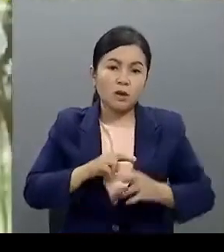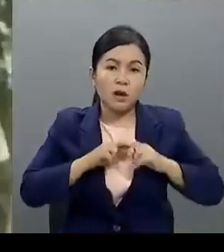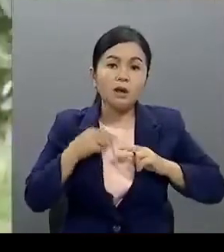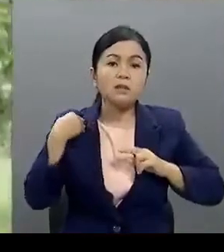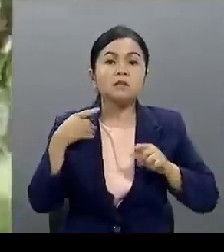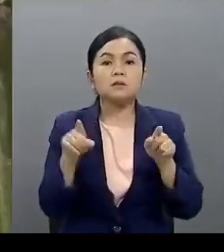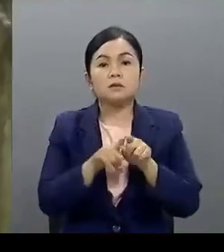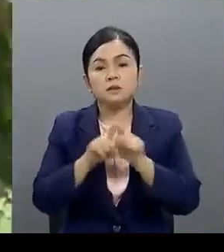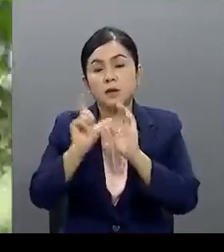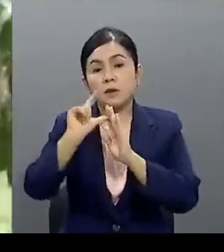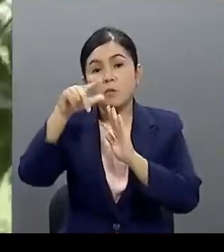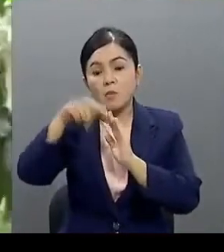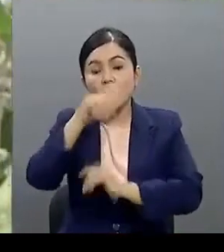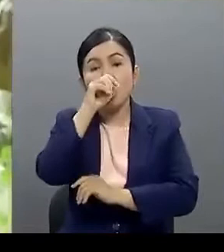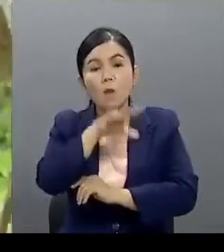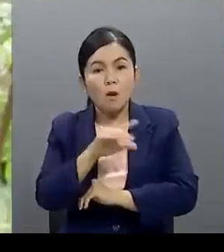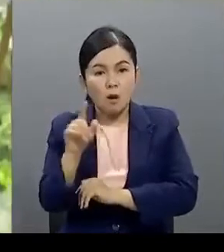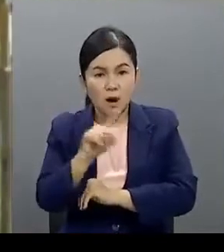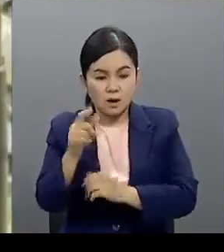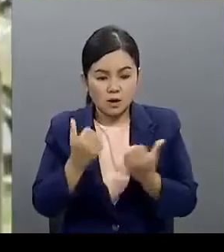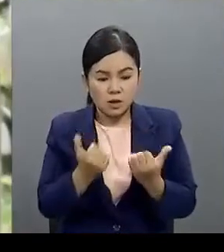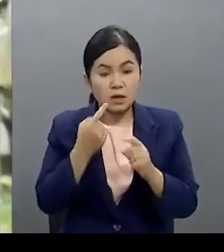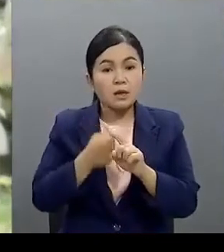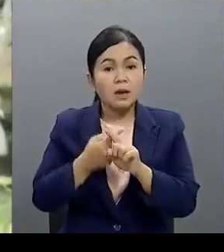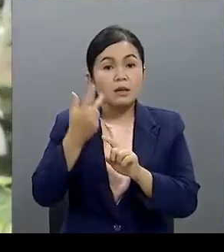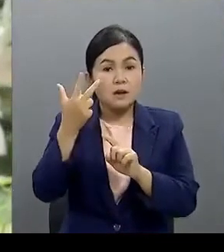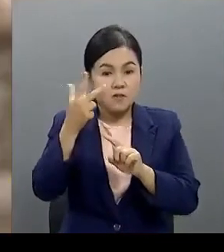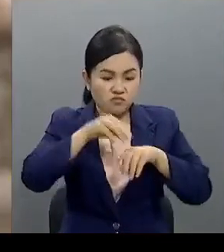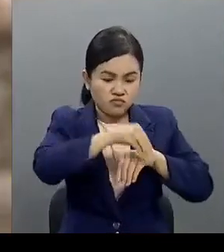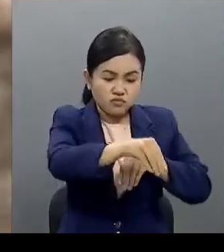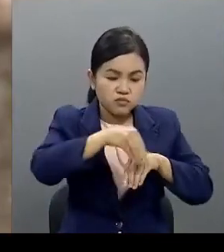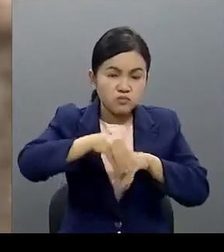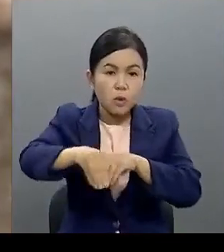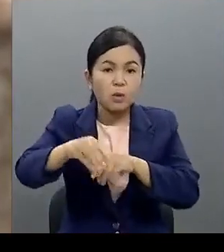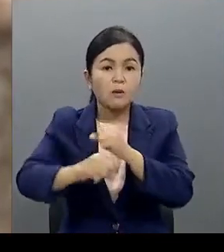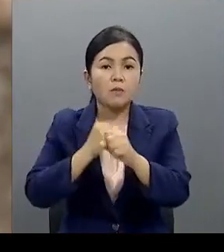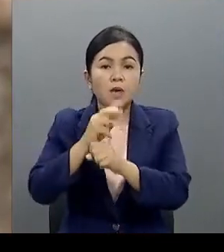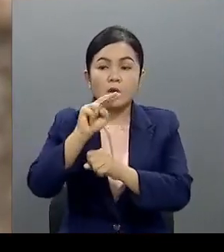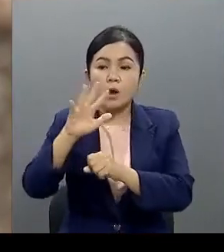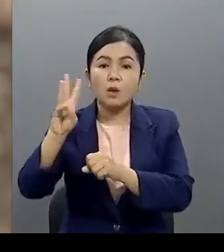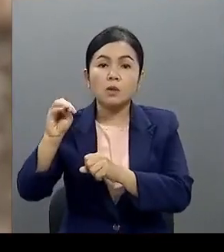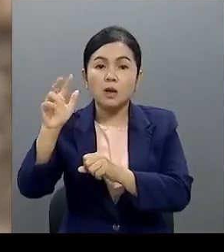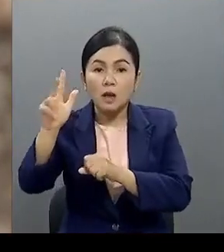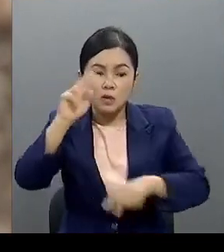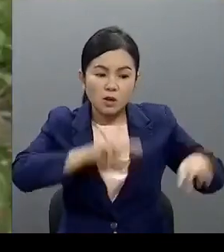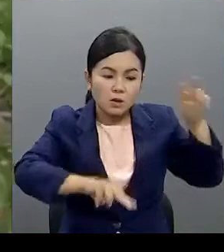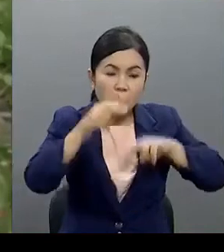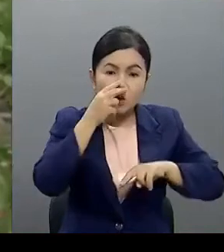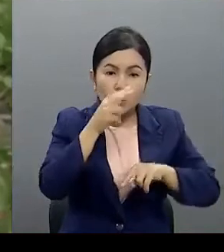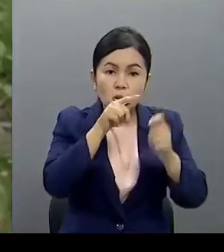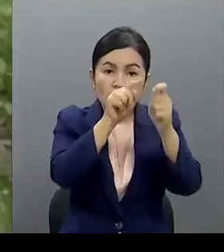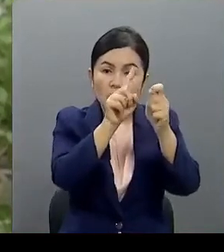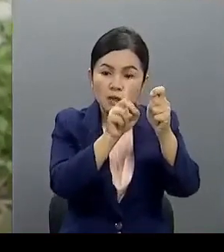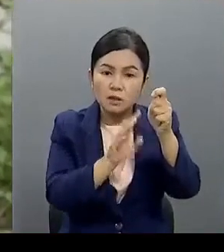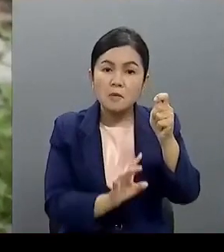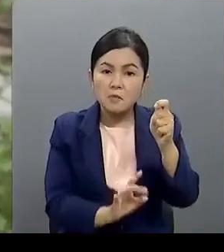าข้อมูลณเดือนมีนาคม2563ที่ผ่านมาจากการสำรวจ8อำเภอของจังหวัดลำพูนค